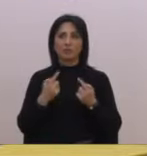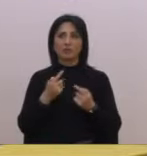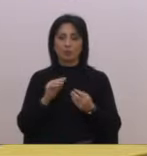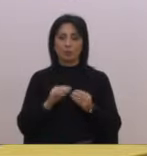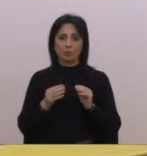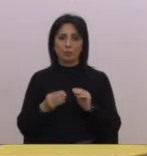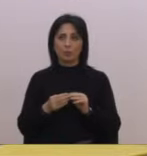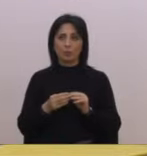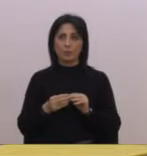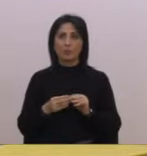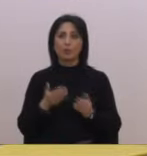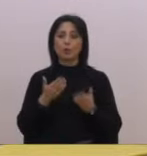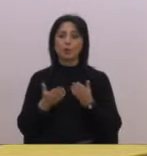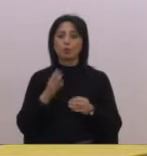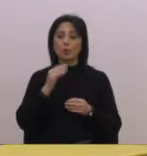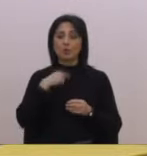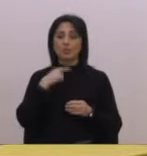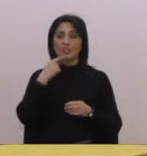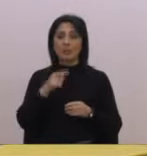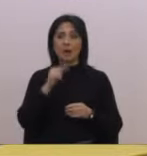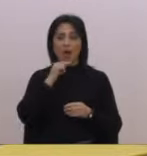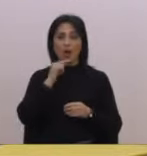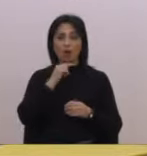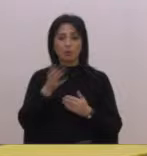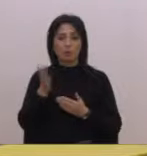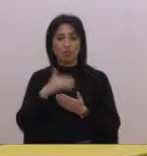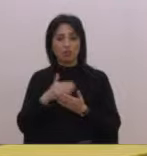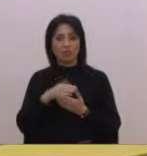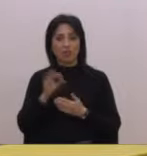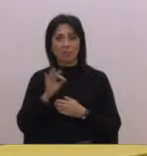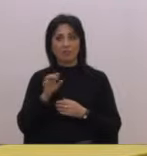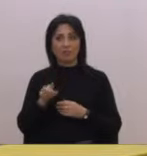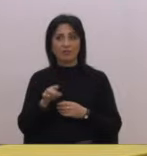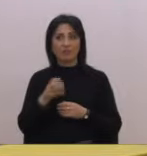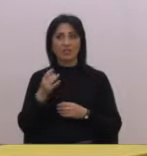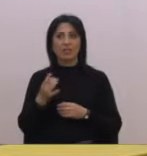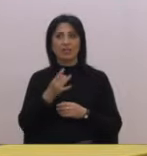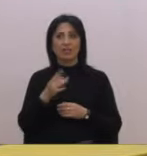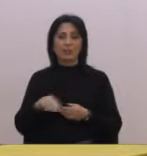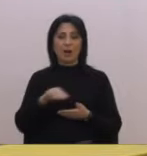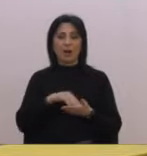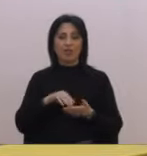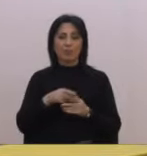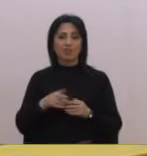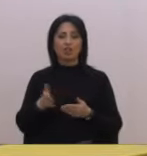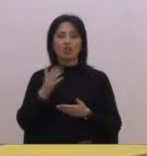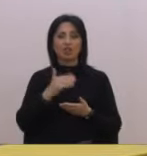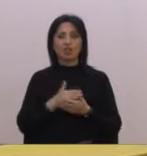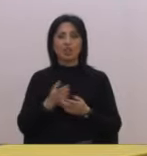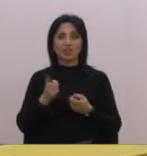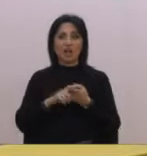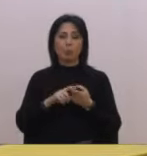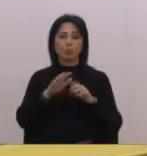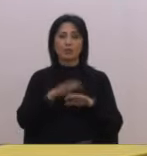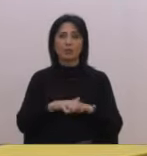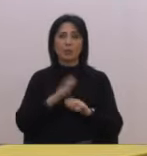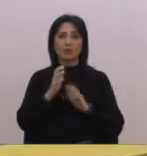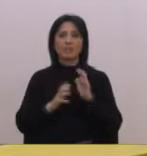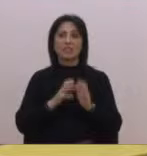გამოწვევა. Თუმცა როცა ჩვენ ვსაუბრობთ ეკონომიკურ შედეგებზე, კიდევ ერთხელ გავიმეორებ, ეს შედეგები ეფუძნება